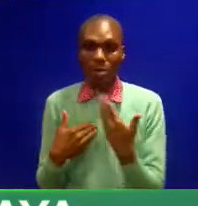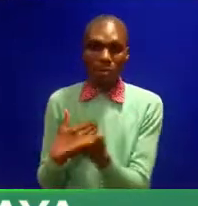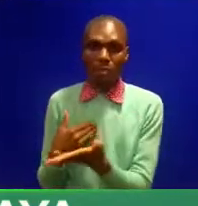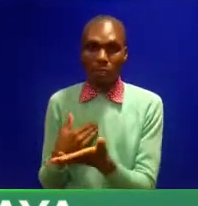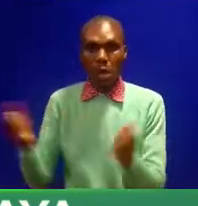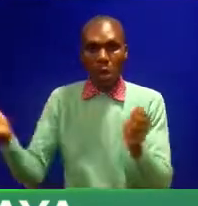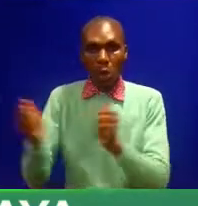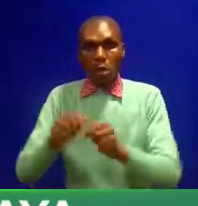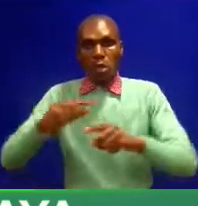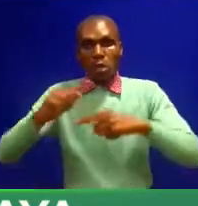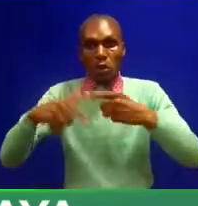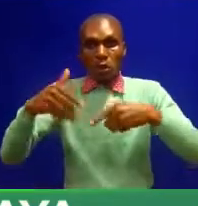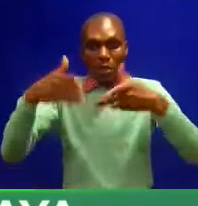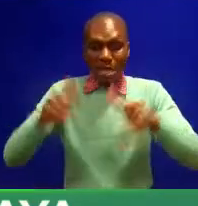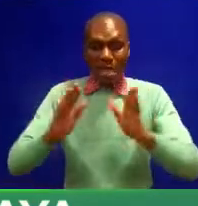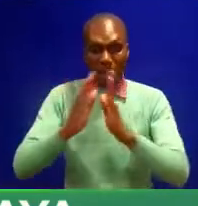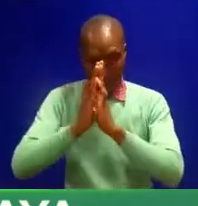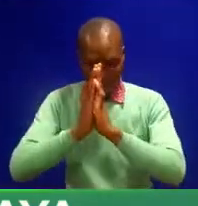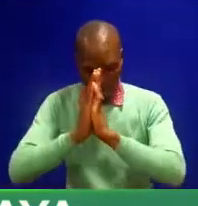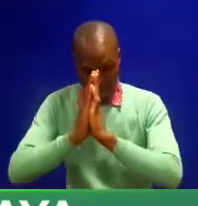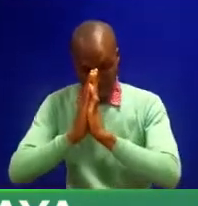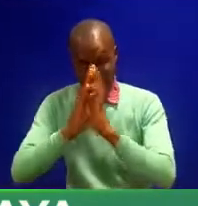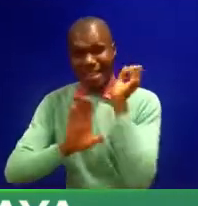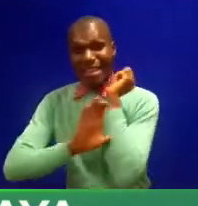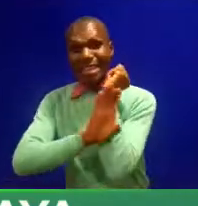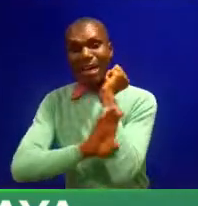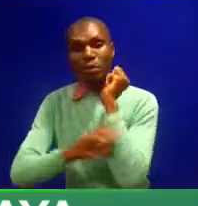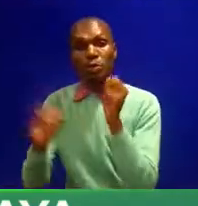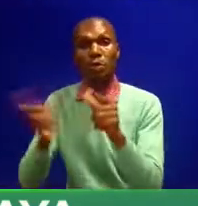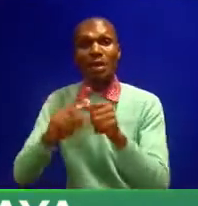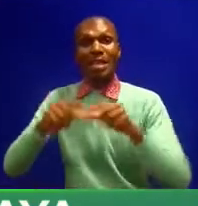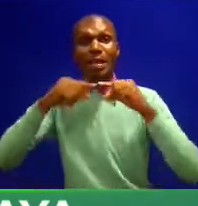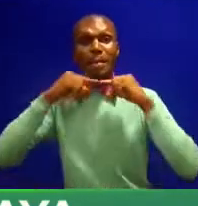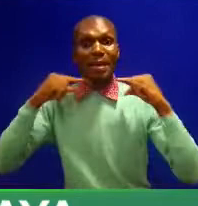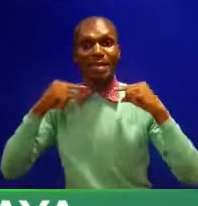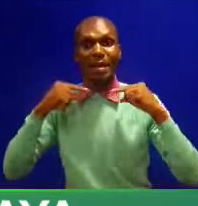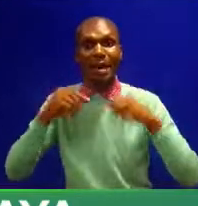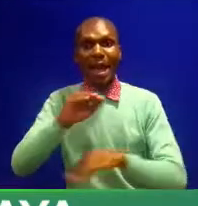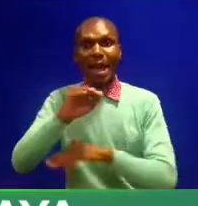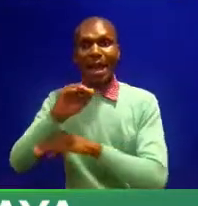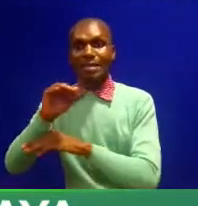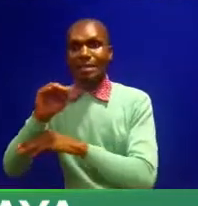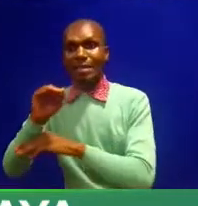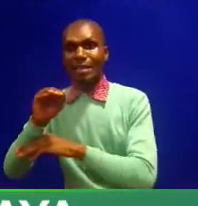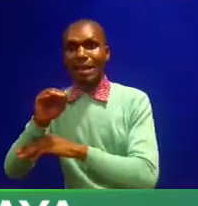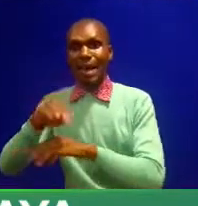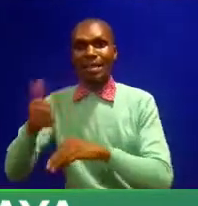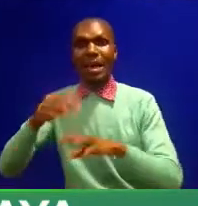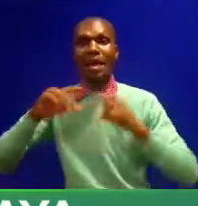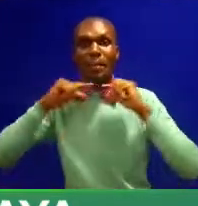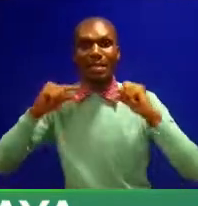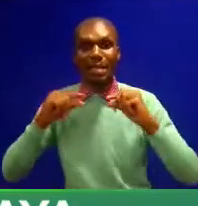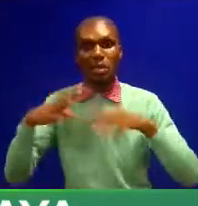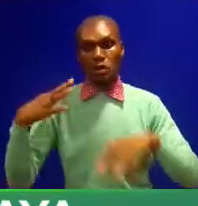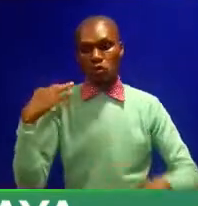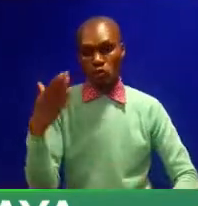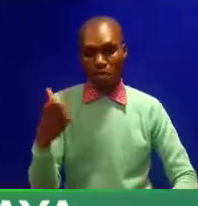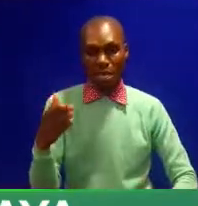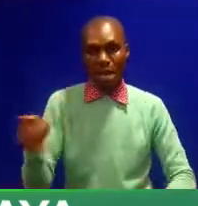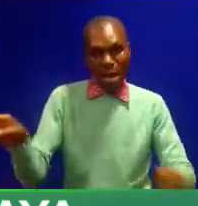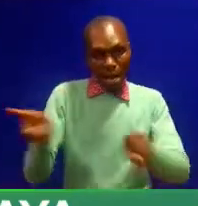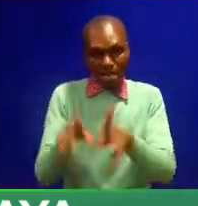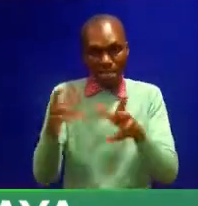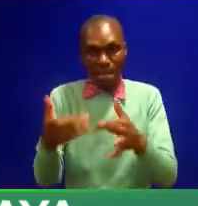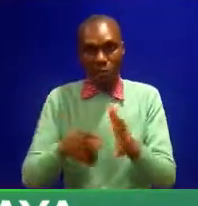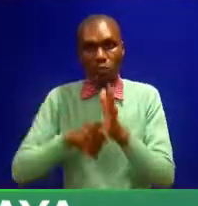yo kogendera kusabira ense ya Kenya. Pastor Robert nigabaganirie abakorere bande banyara ko bagwesokia anene